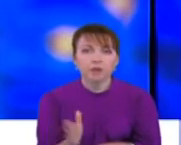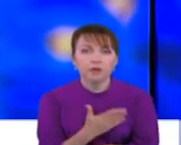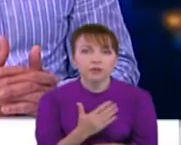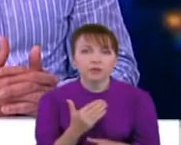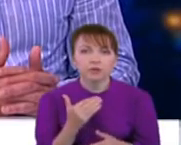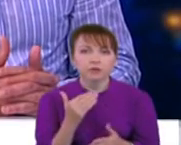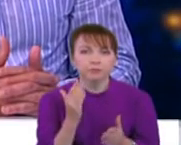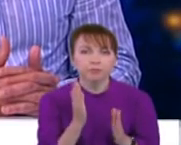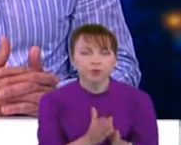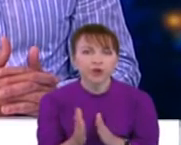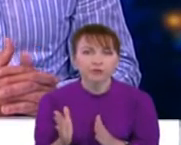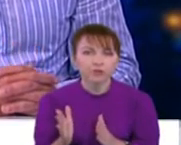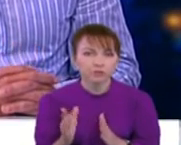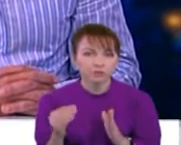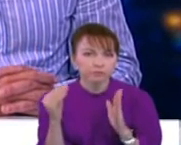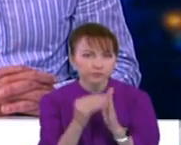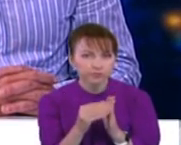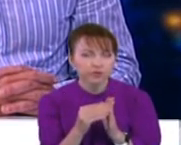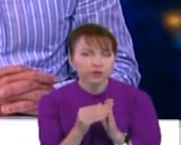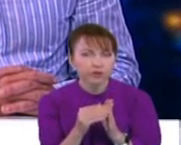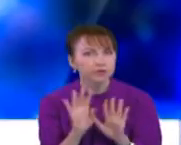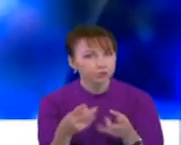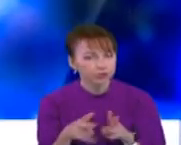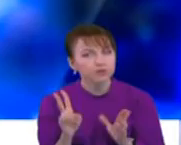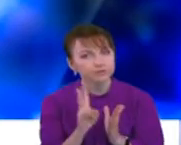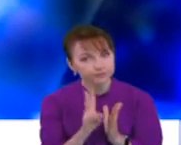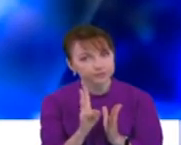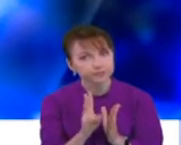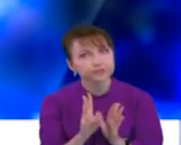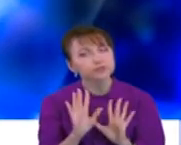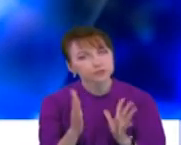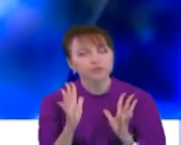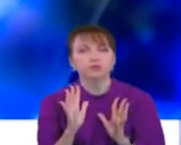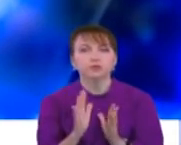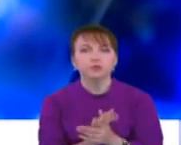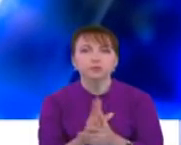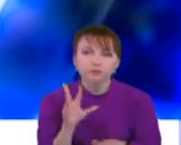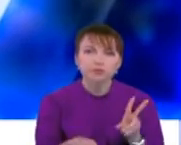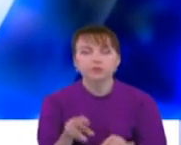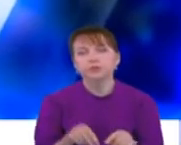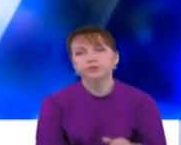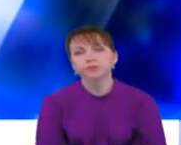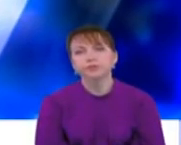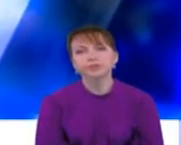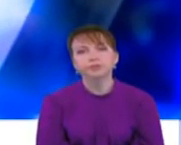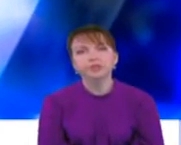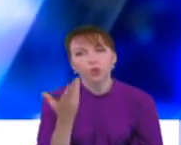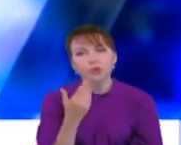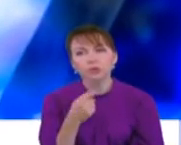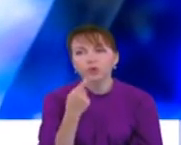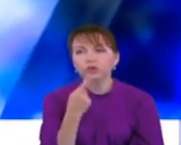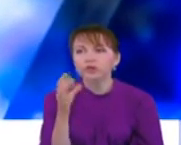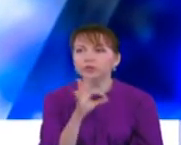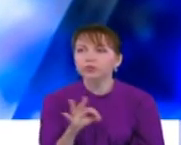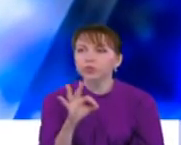порядку денного це питання не потрібно. Чому? Тому що от коли ми говорили про в